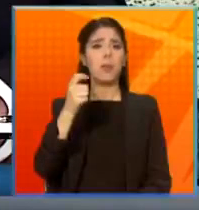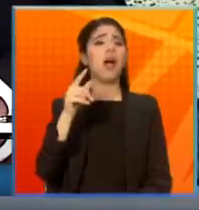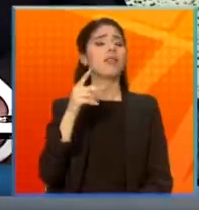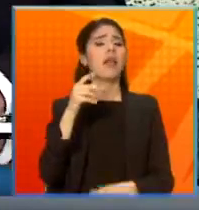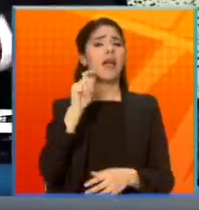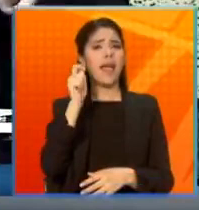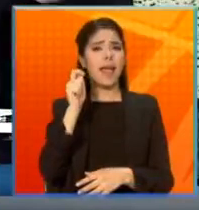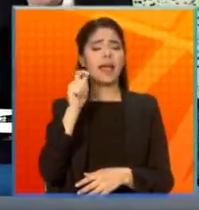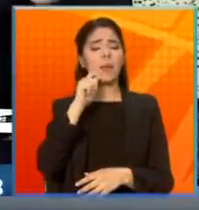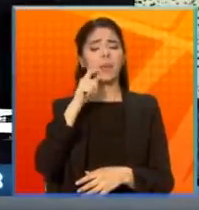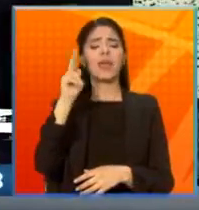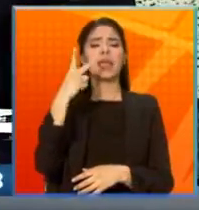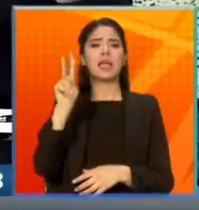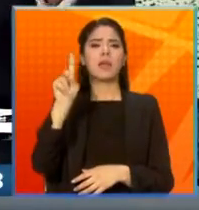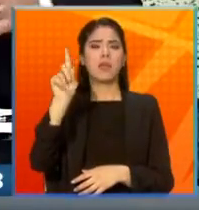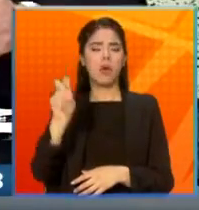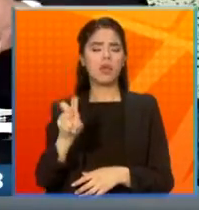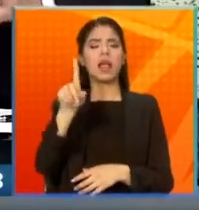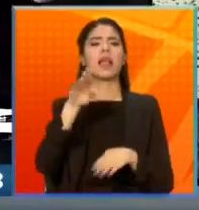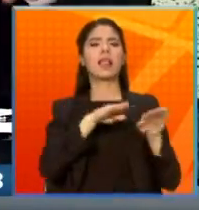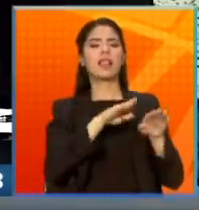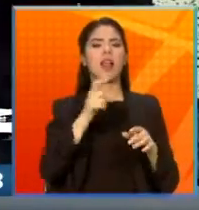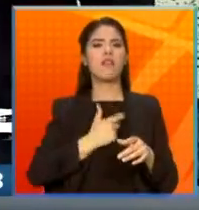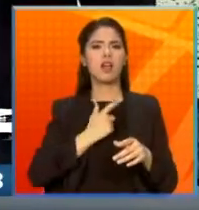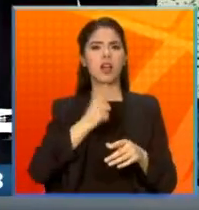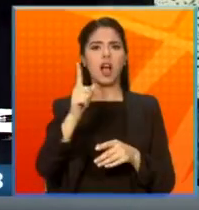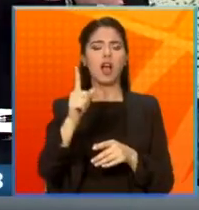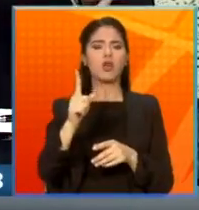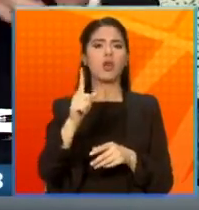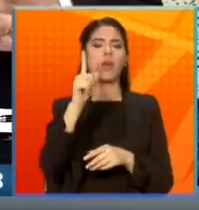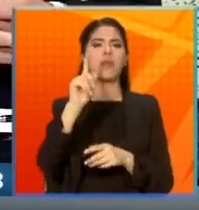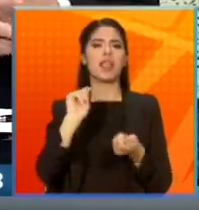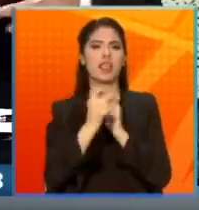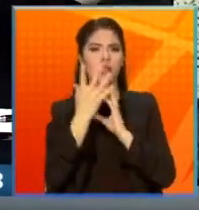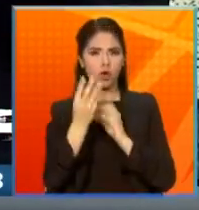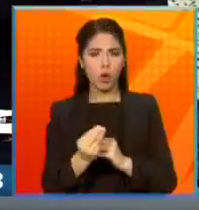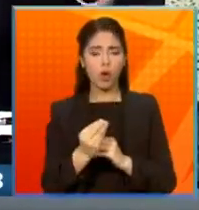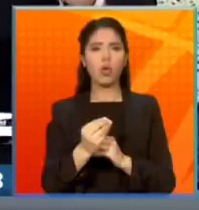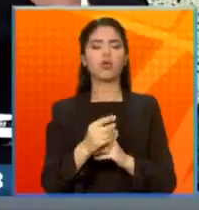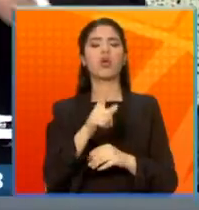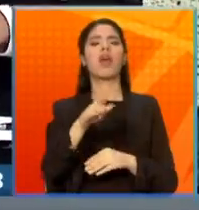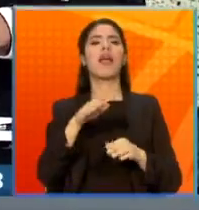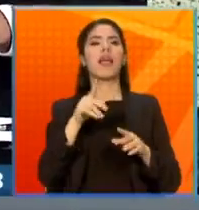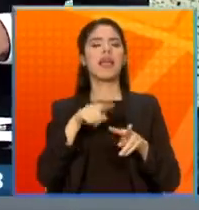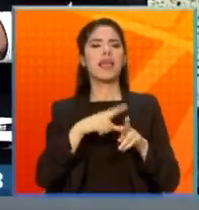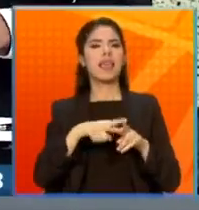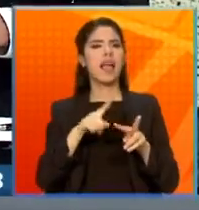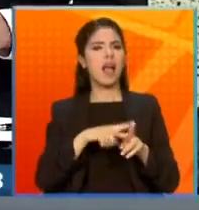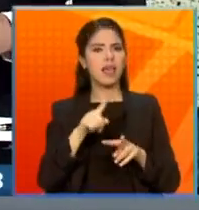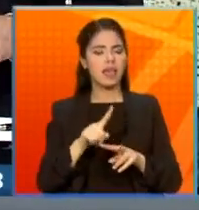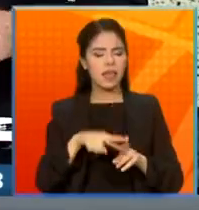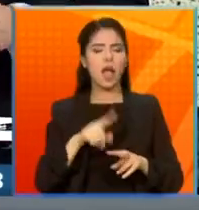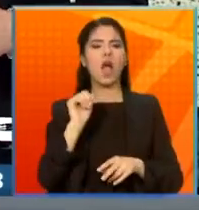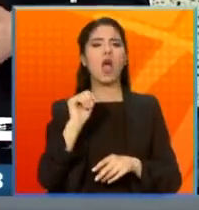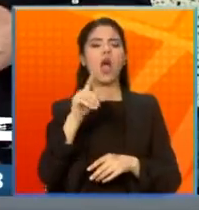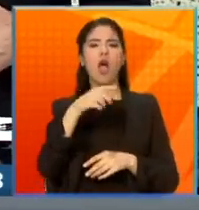26 Ekim 2018'de trafik kanununda önemli bir değişiklik yapıldı. Yaya öncelikli trafik anlayışı yasal bir zemine oturtuldu. Hatta 2019